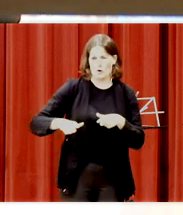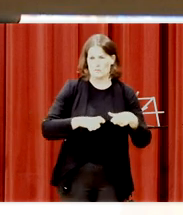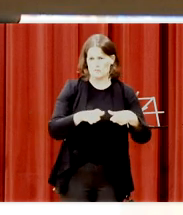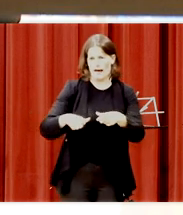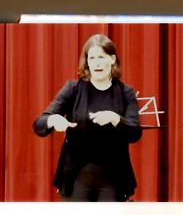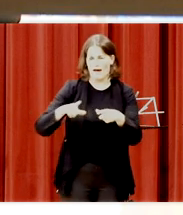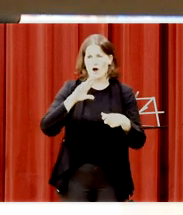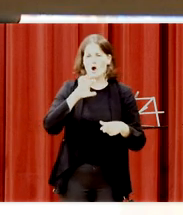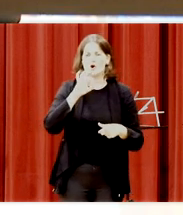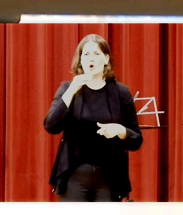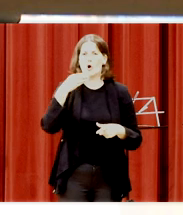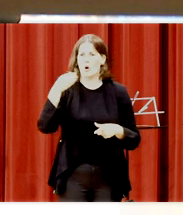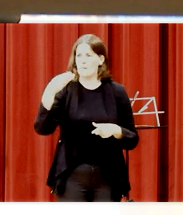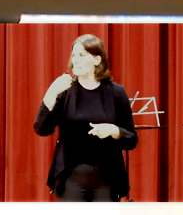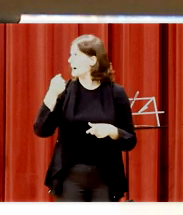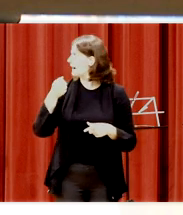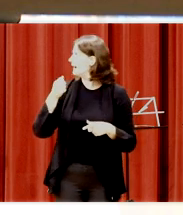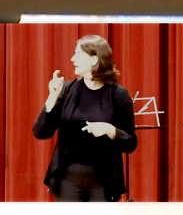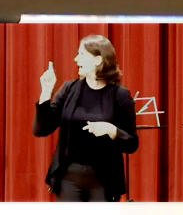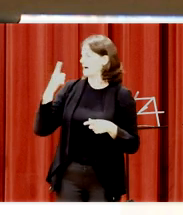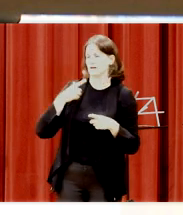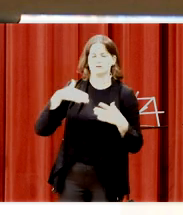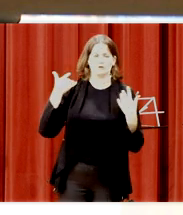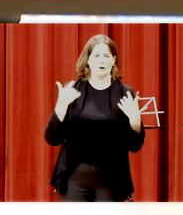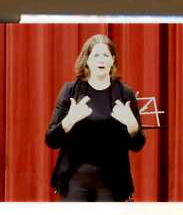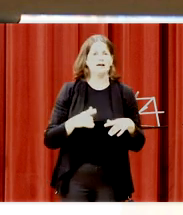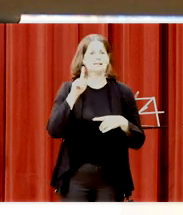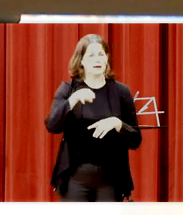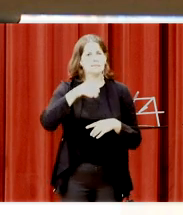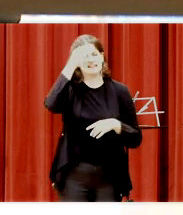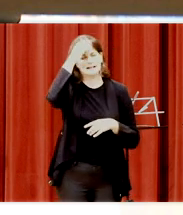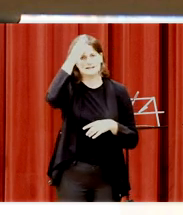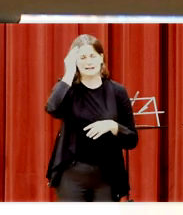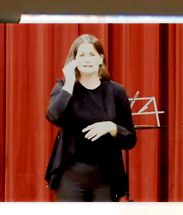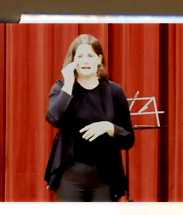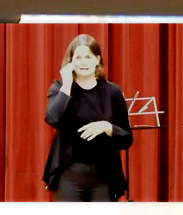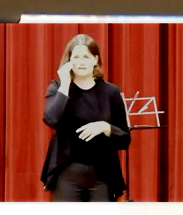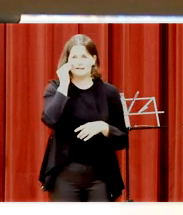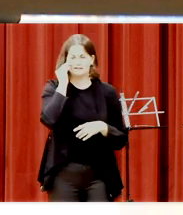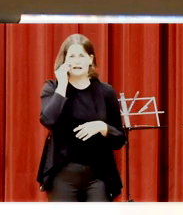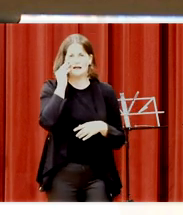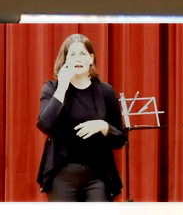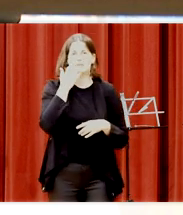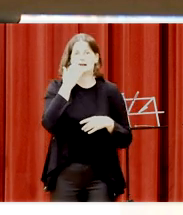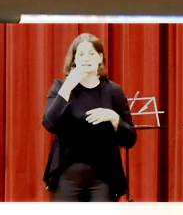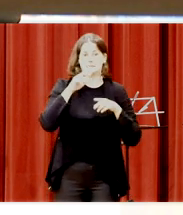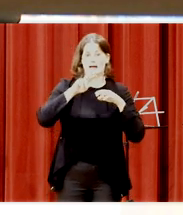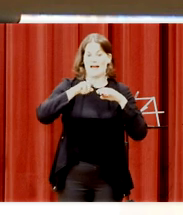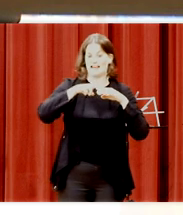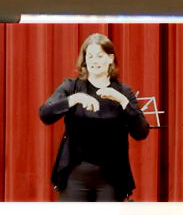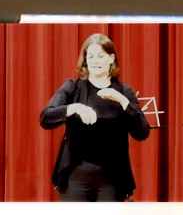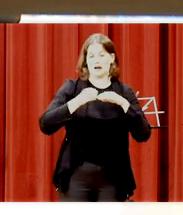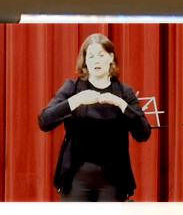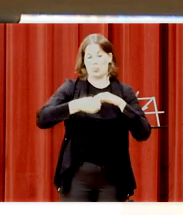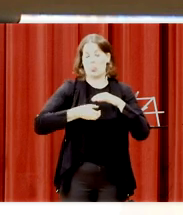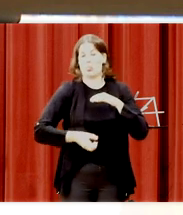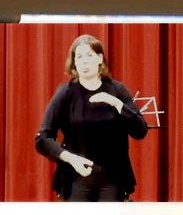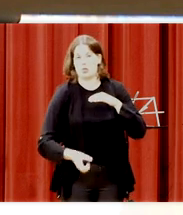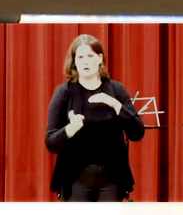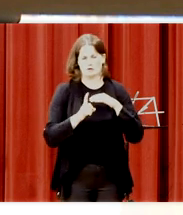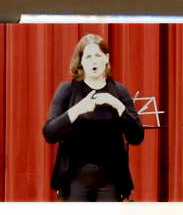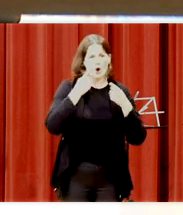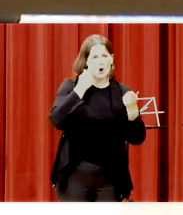mai, controla com es mou, controla i la planifica. O sigui, tecnologia contínuament al servei de les persones